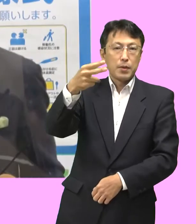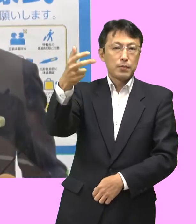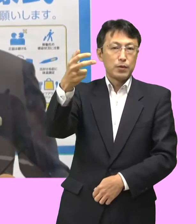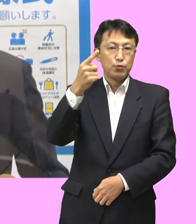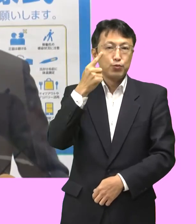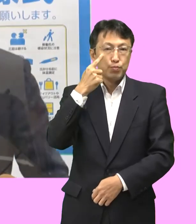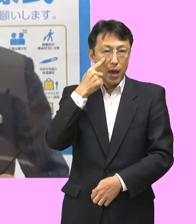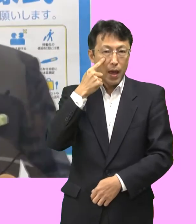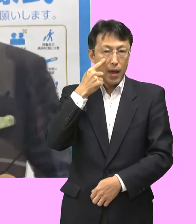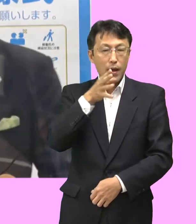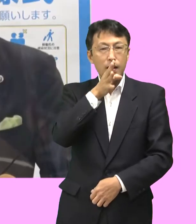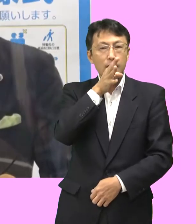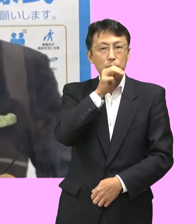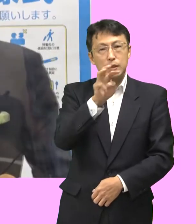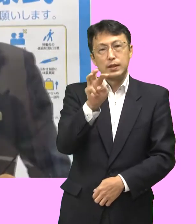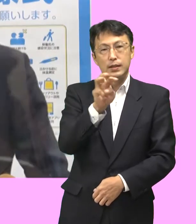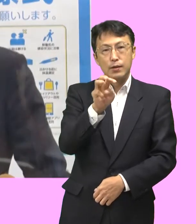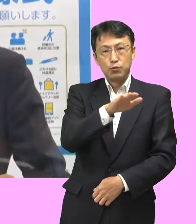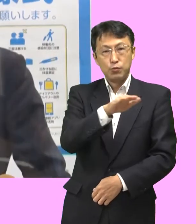30代男性の、